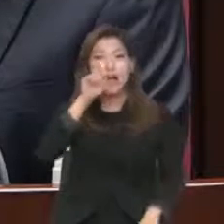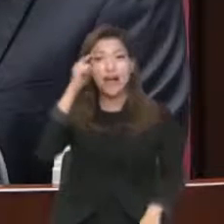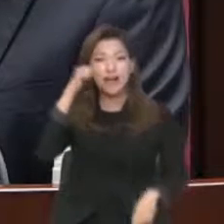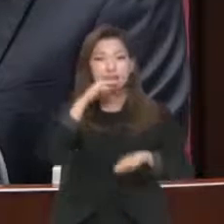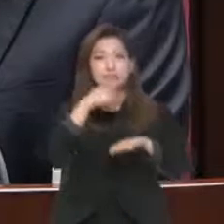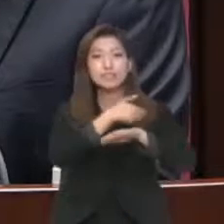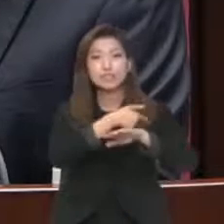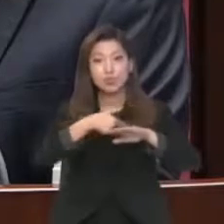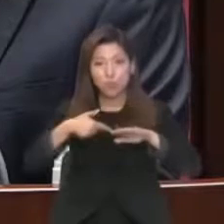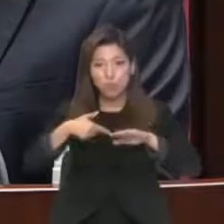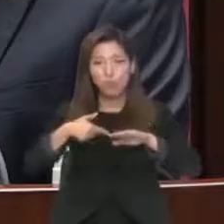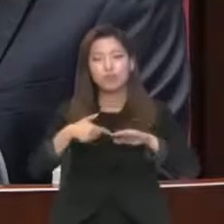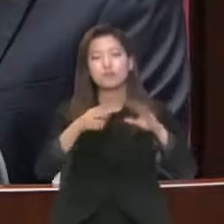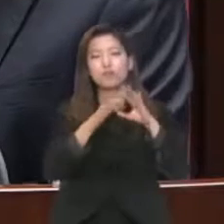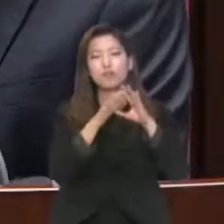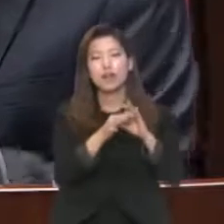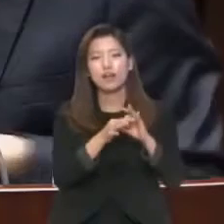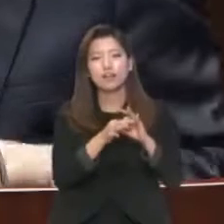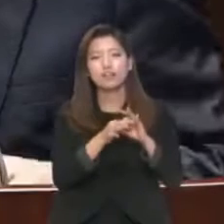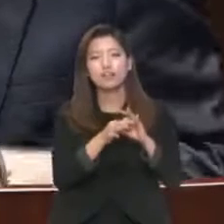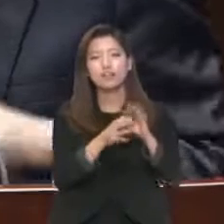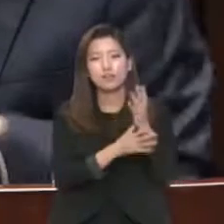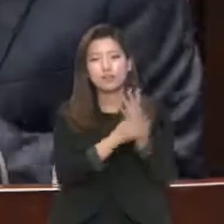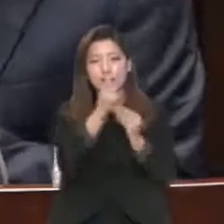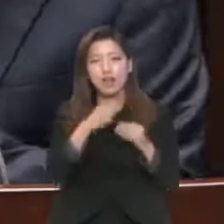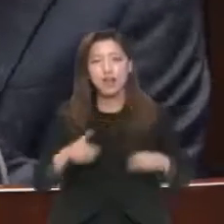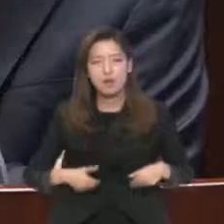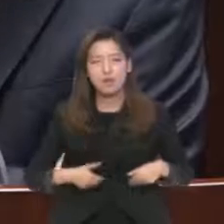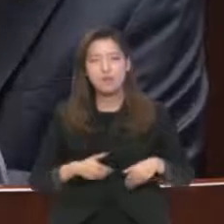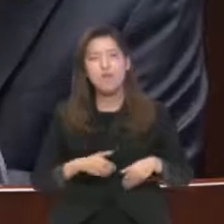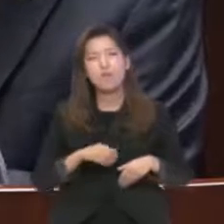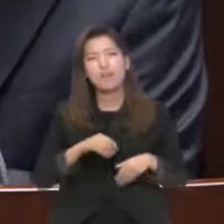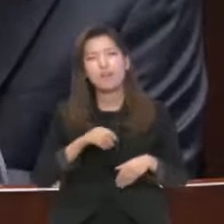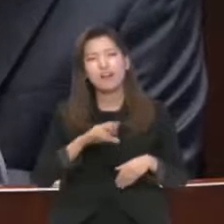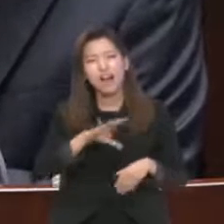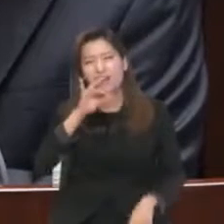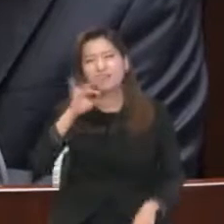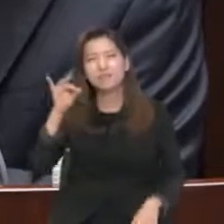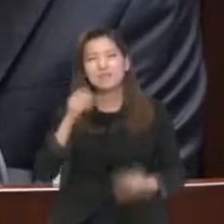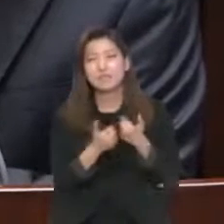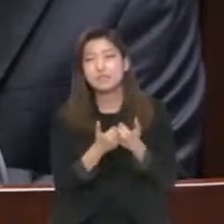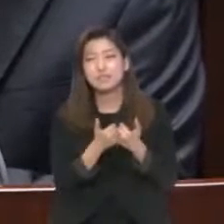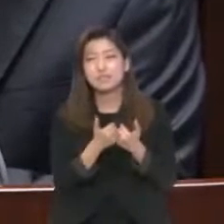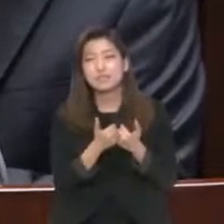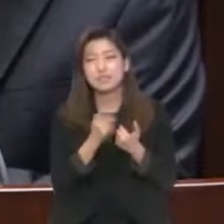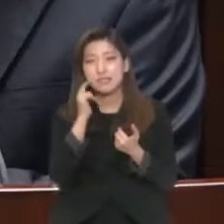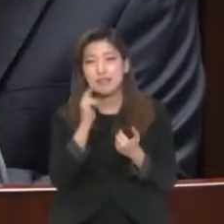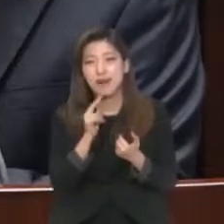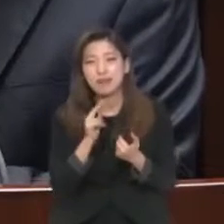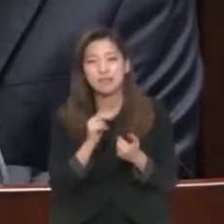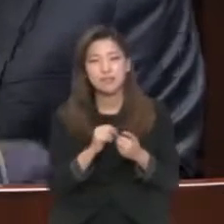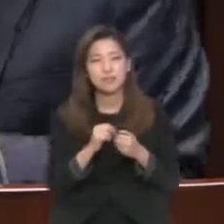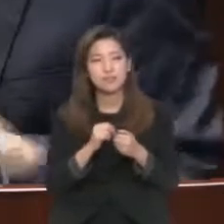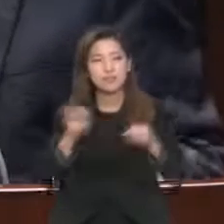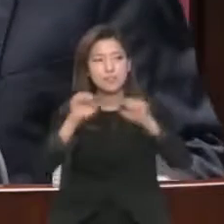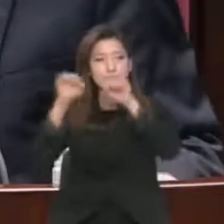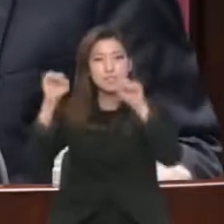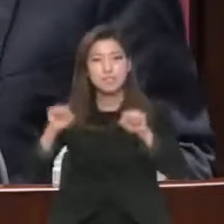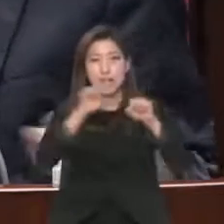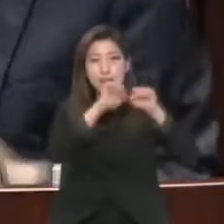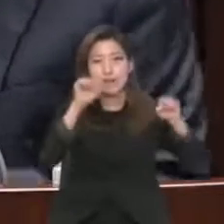모색하는 것과 또 때로는 적대적으로 때로는 체제 경쟁적으로